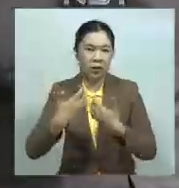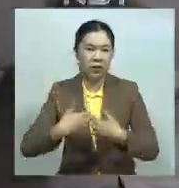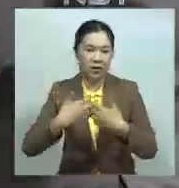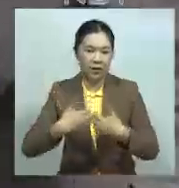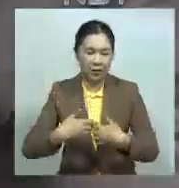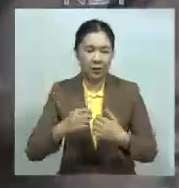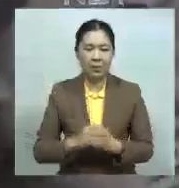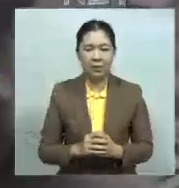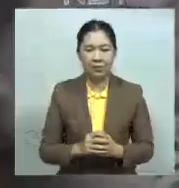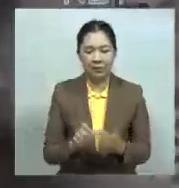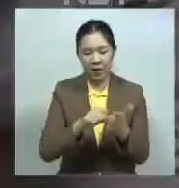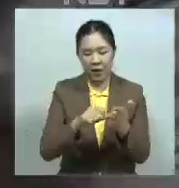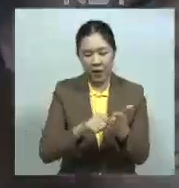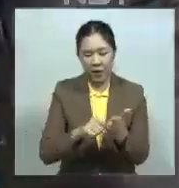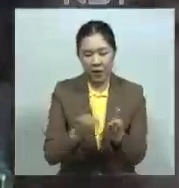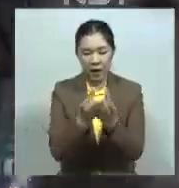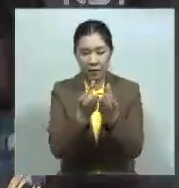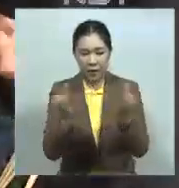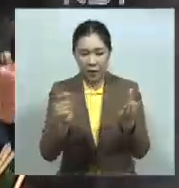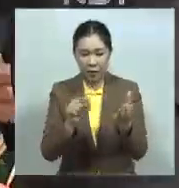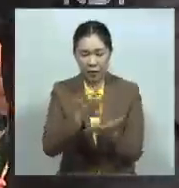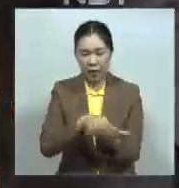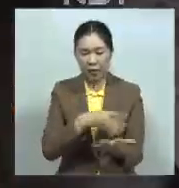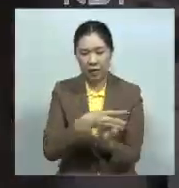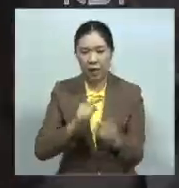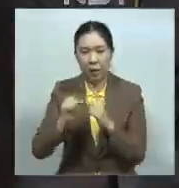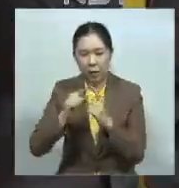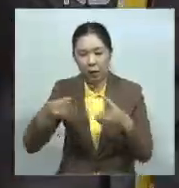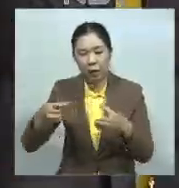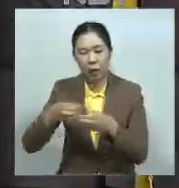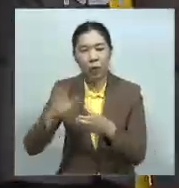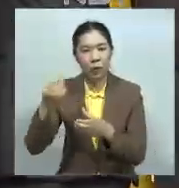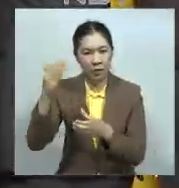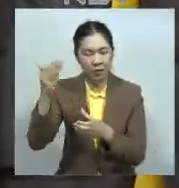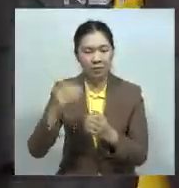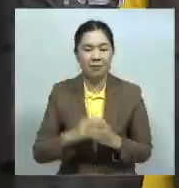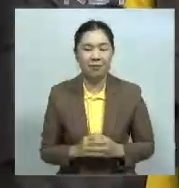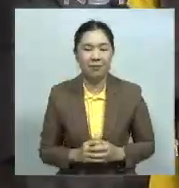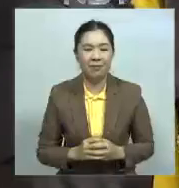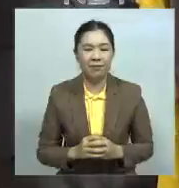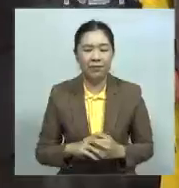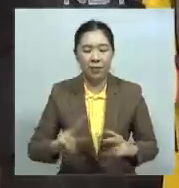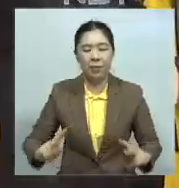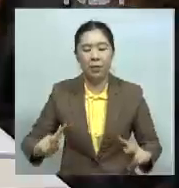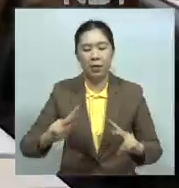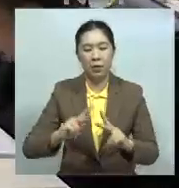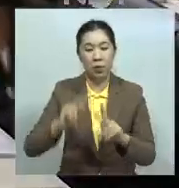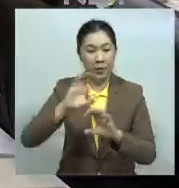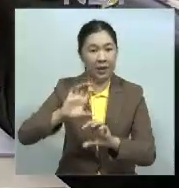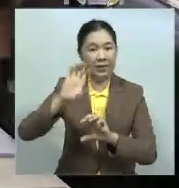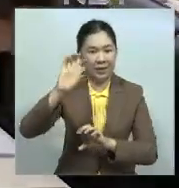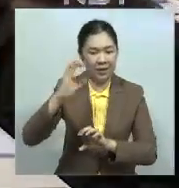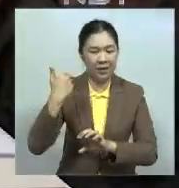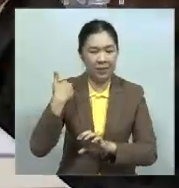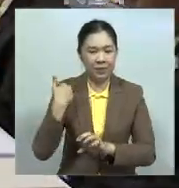ขณะที่การแก้ไขรัฐธรรมนูญก็จะต้องพูดคุยกันในพรรคร่วมรัฐบาลอีกครั้งค่ะ ไปต่อกันที่กระทรวงมหาดไทยกันบ้างนะคะพ